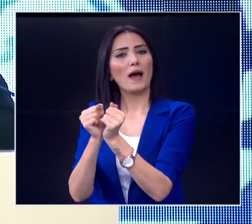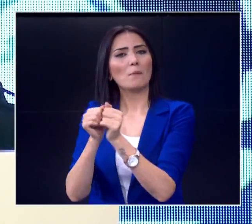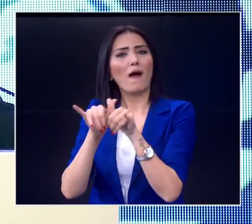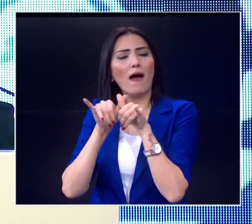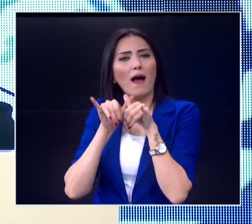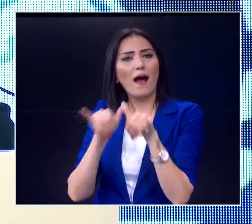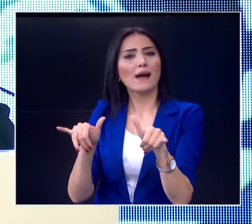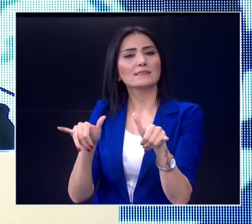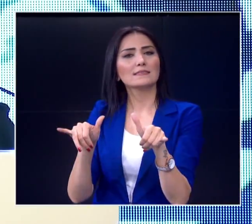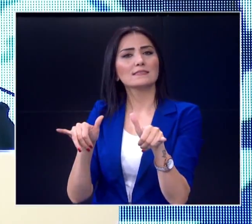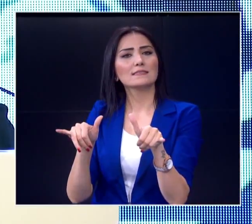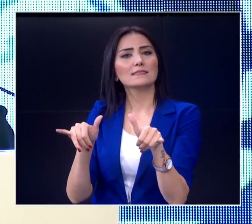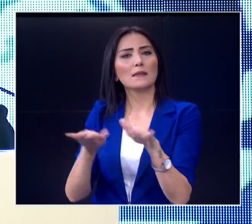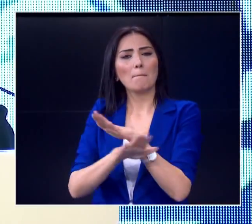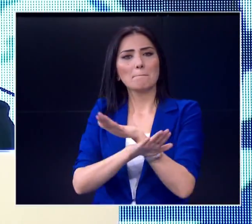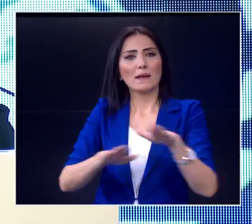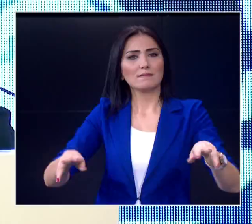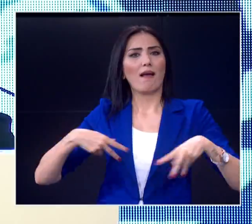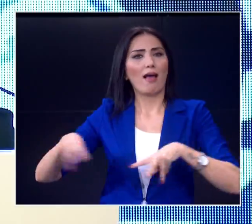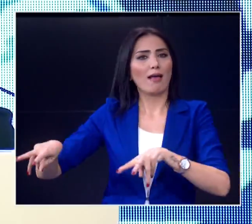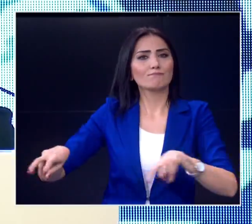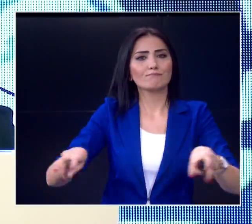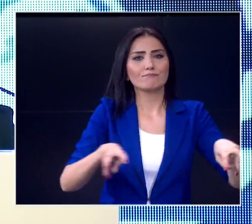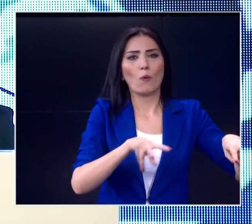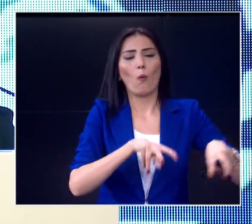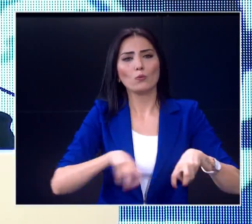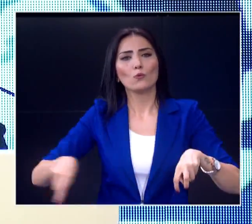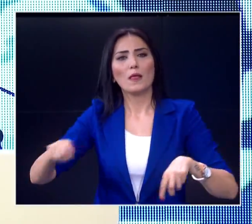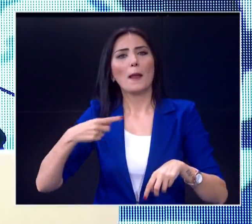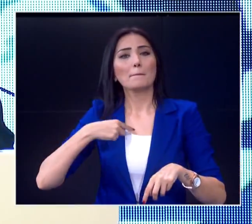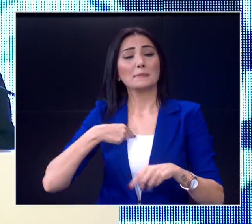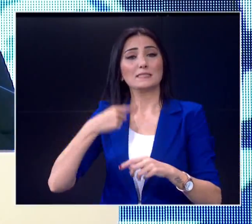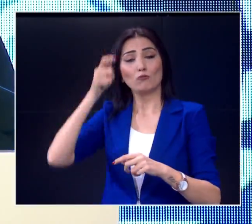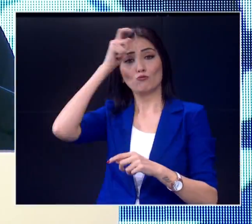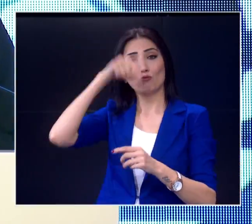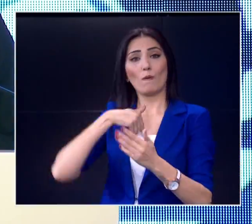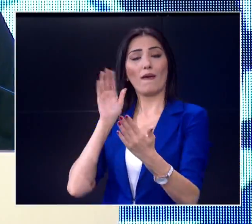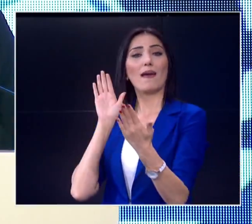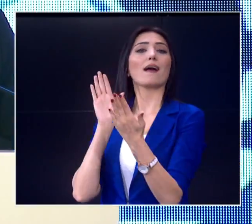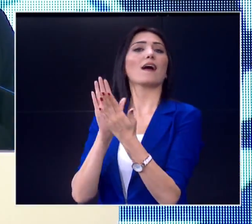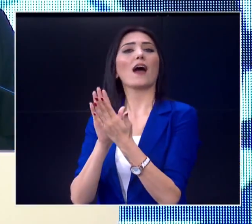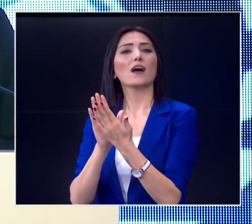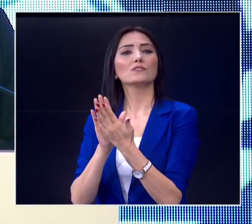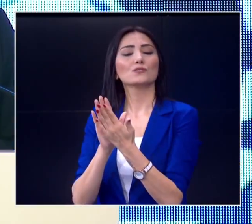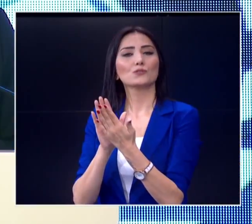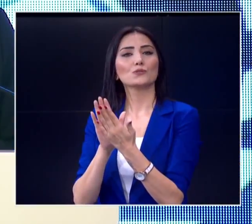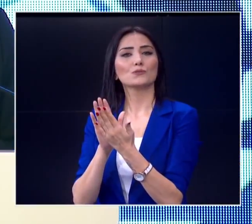aynı masa etrafında oturanlar bize karşı